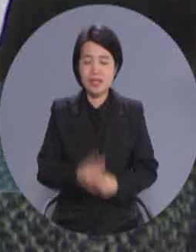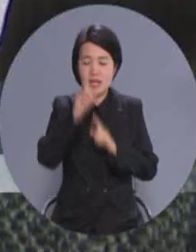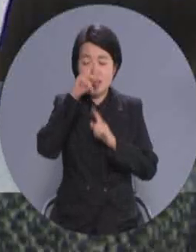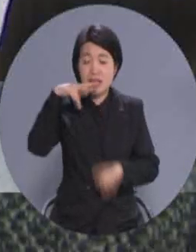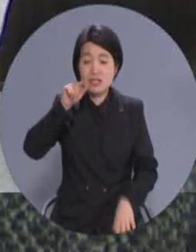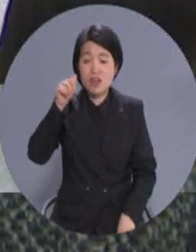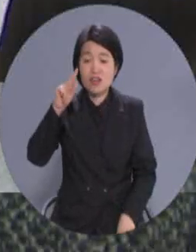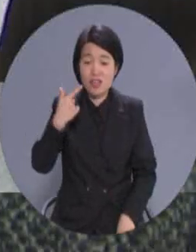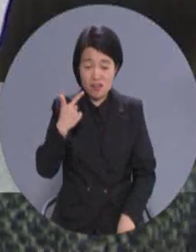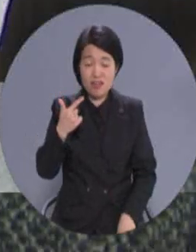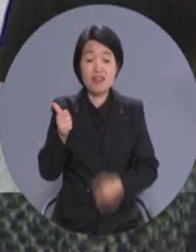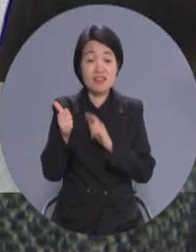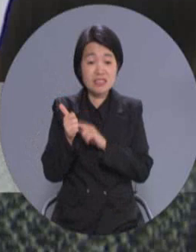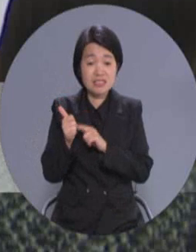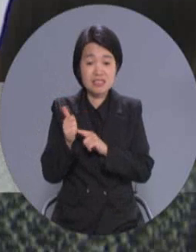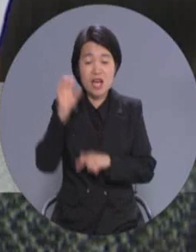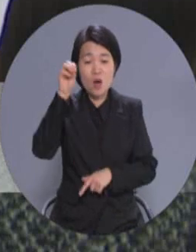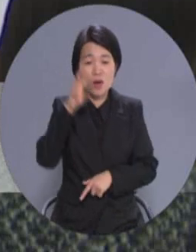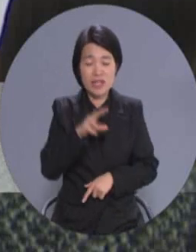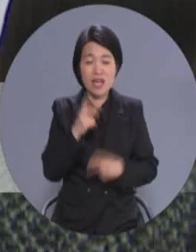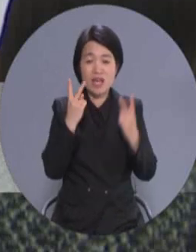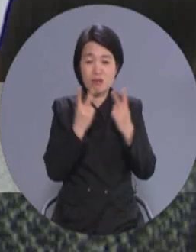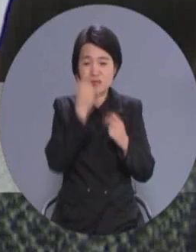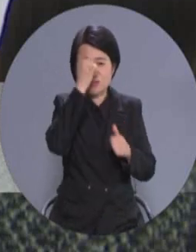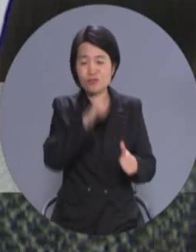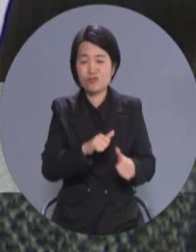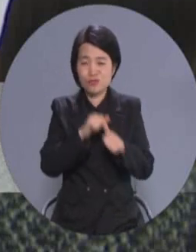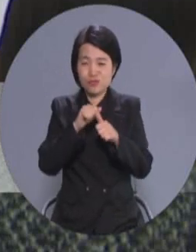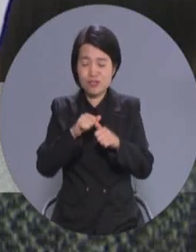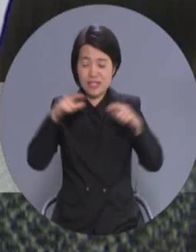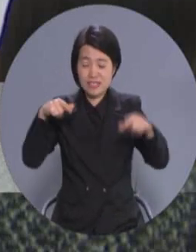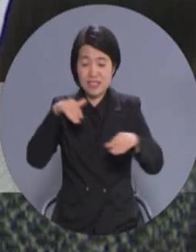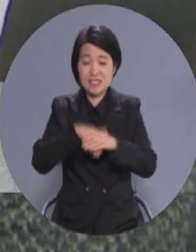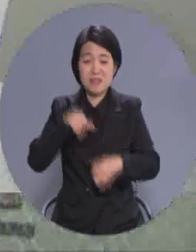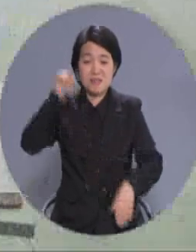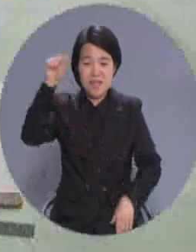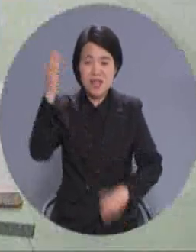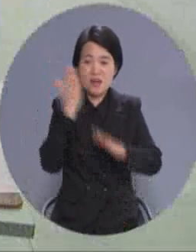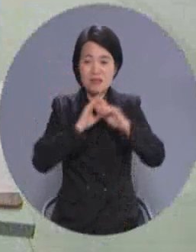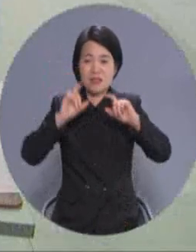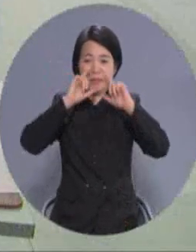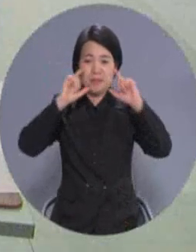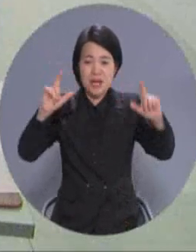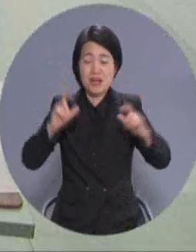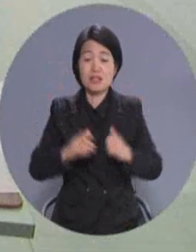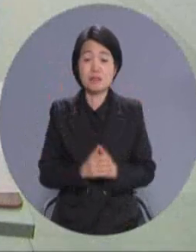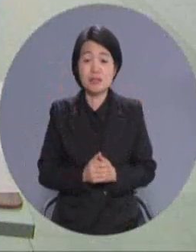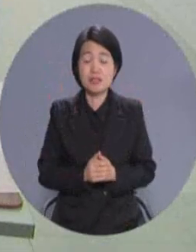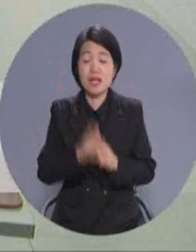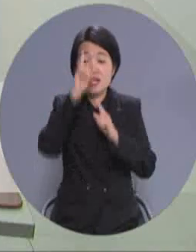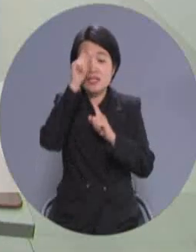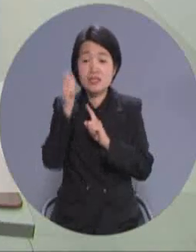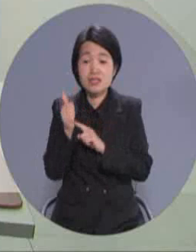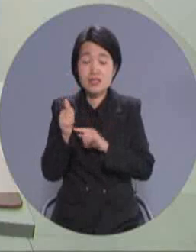이정현 전 새누리당 대표가 광양, 곡성, 구례 총선 출마를 공식화했습니다. 이 전